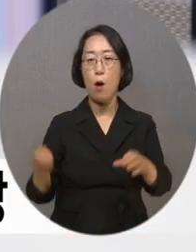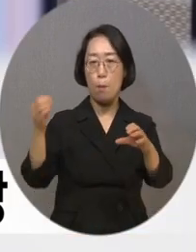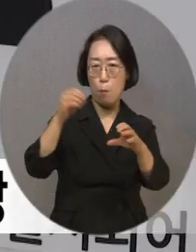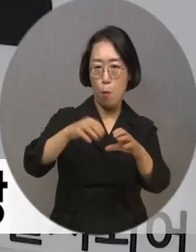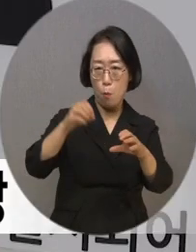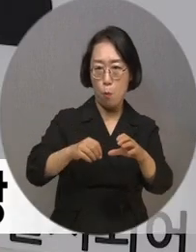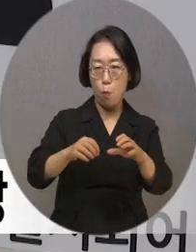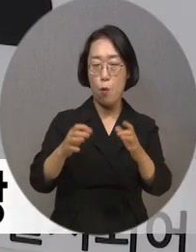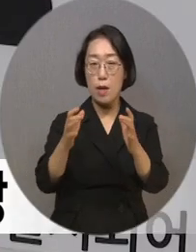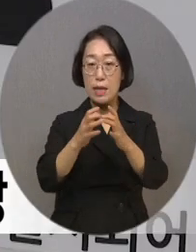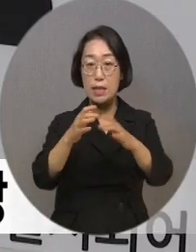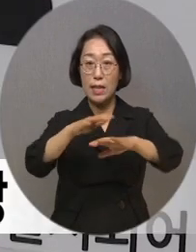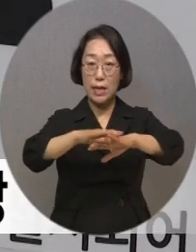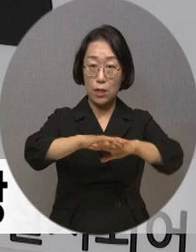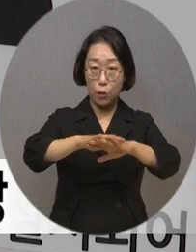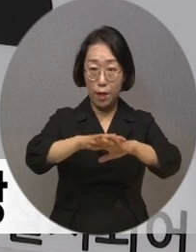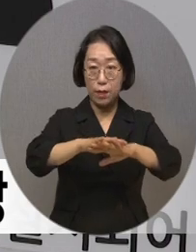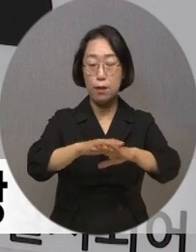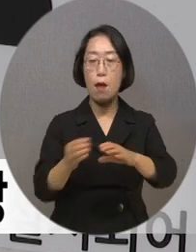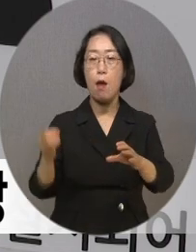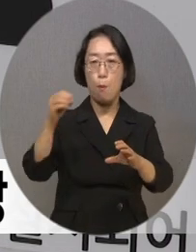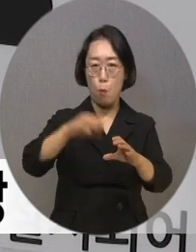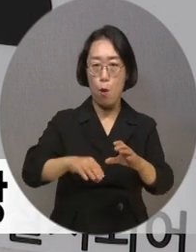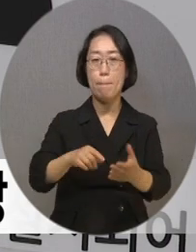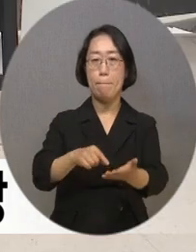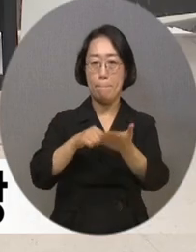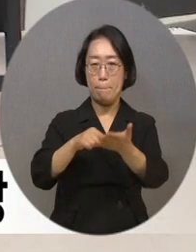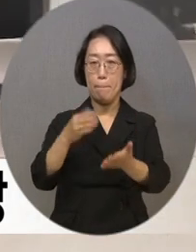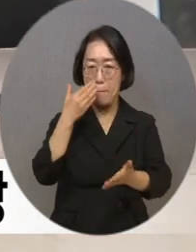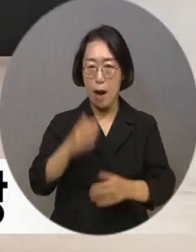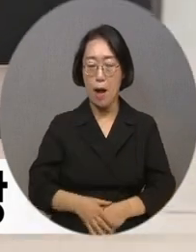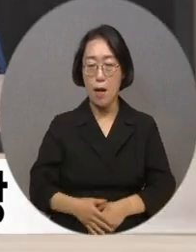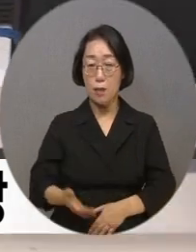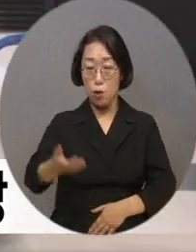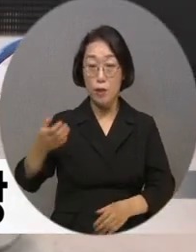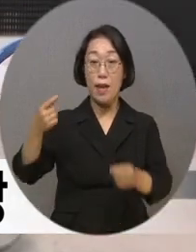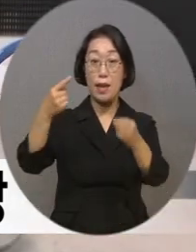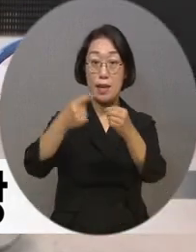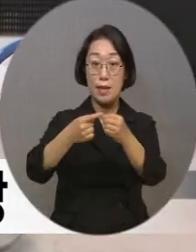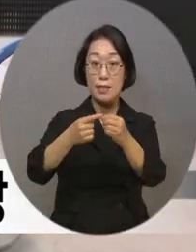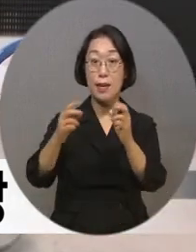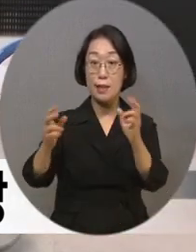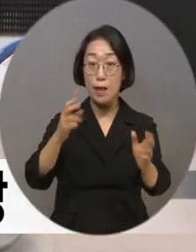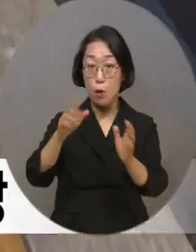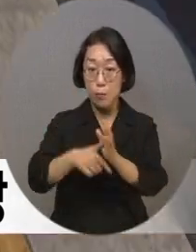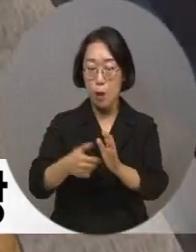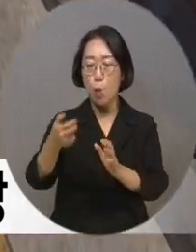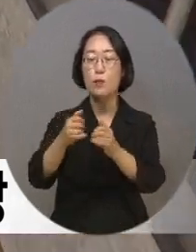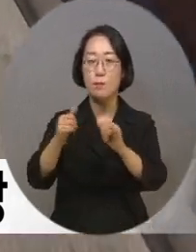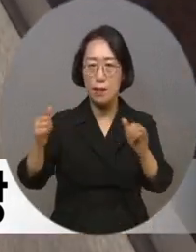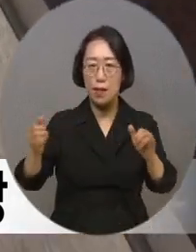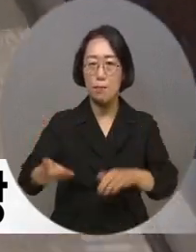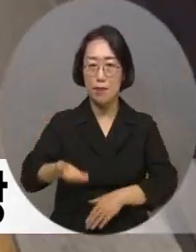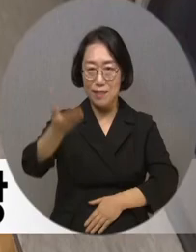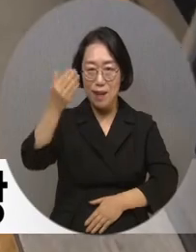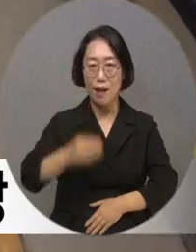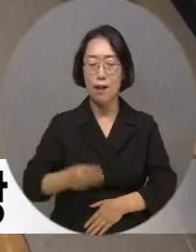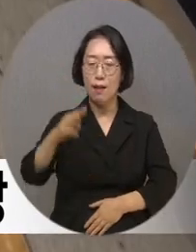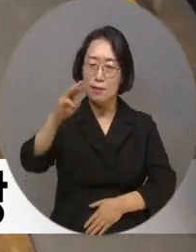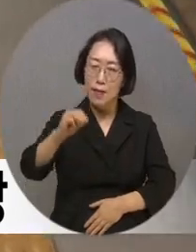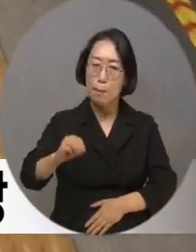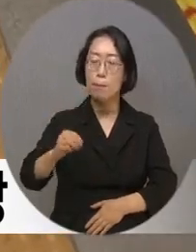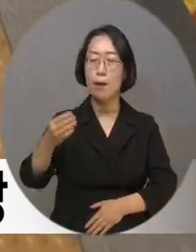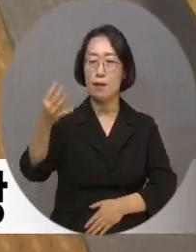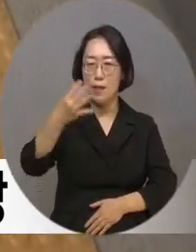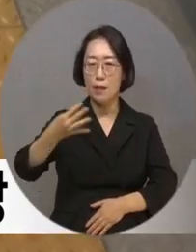반영됩니다. 지난해 실시한 프로젝트 시즌1에는 50개 기관의 임직원이 참여해 3만